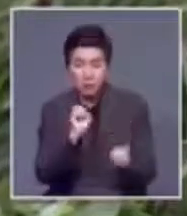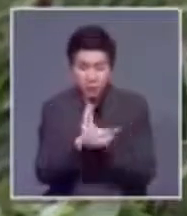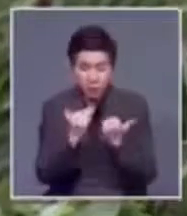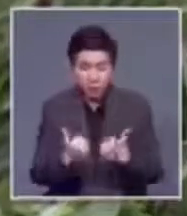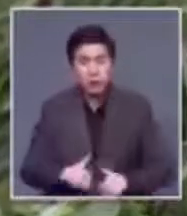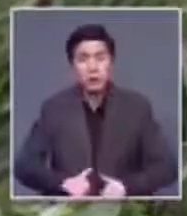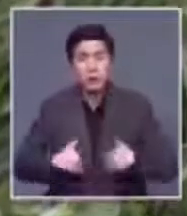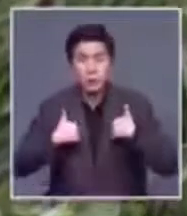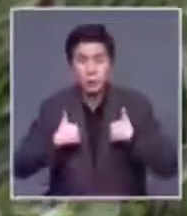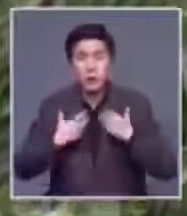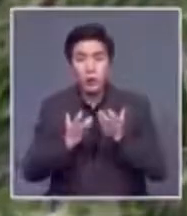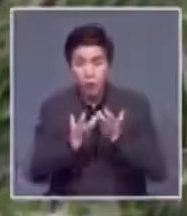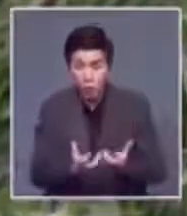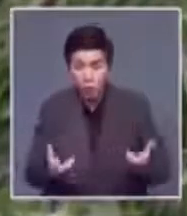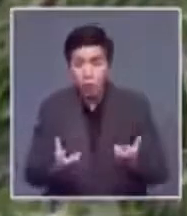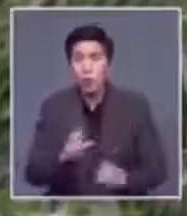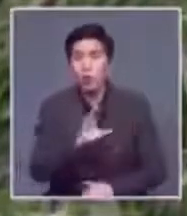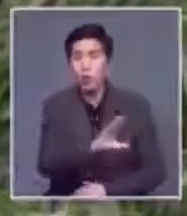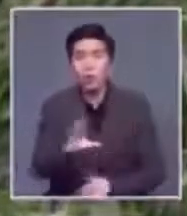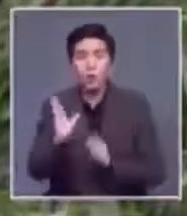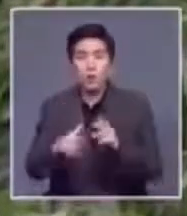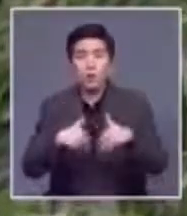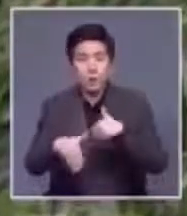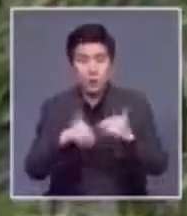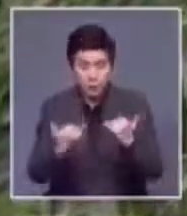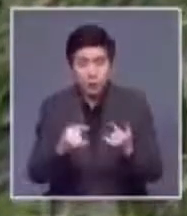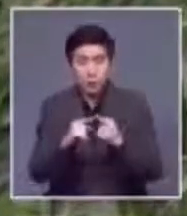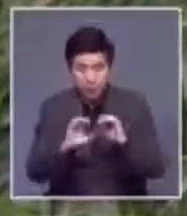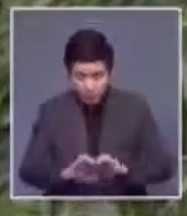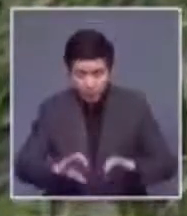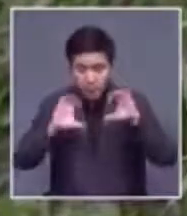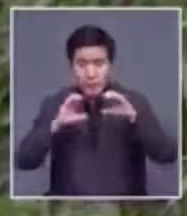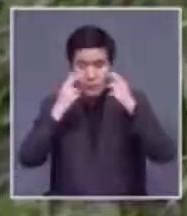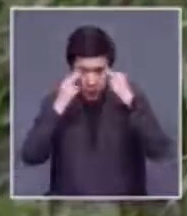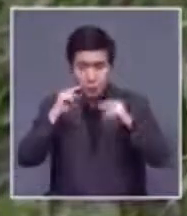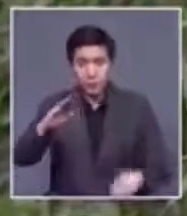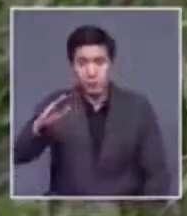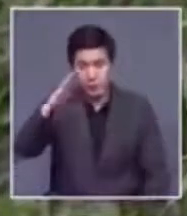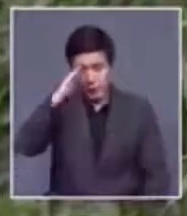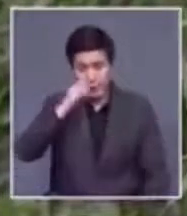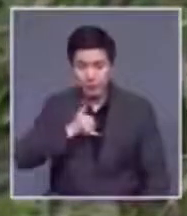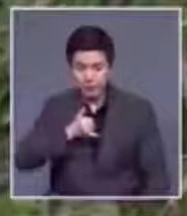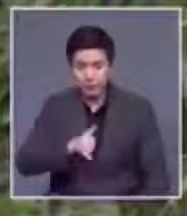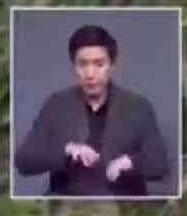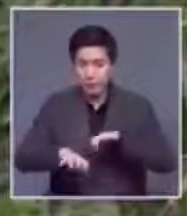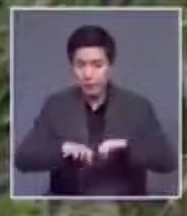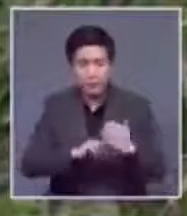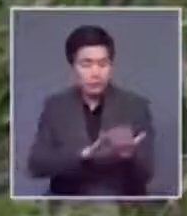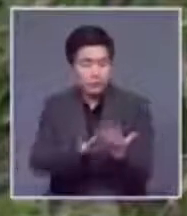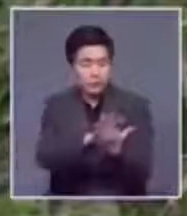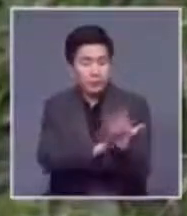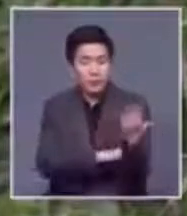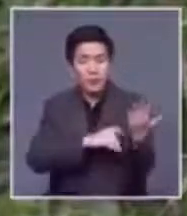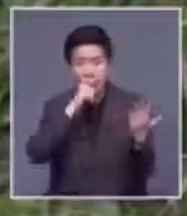างอ้อมต่อชีวิตแล้วก็ทรัพย์สินของพี่น้องประชาชนเองค่ะเมื่อรัฐบาลพลเอกประยุทธ์จันทร์โอชานายกรัฐมนตรีเข้ามาบริหารประเทศนะคะ